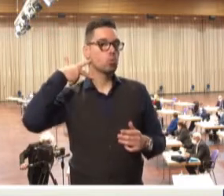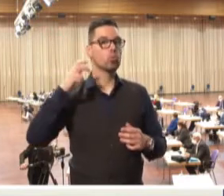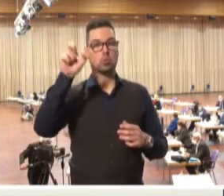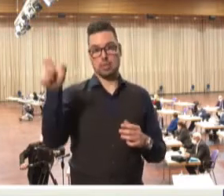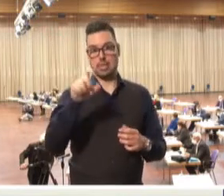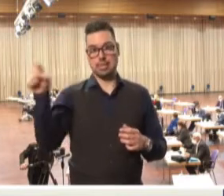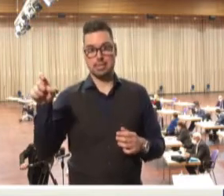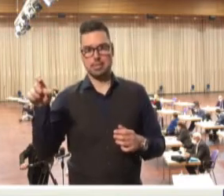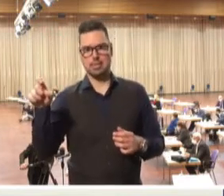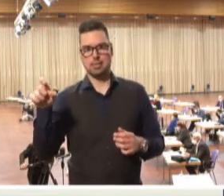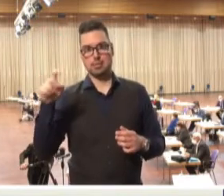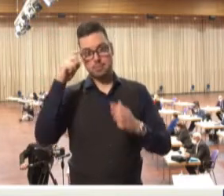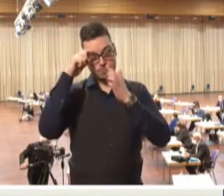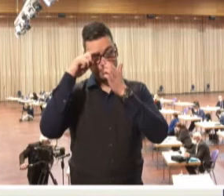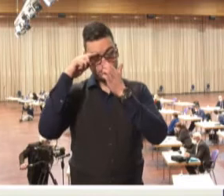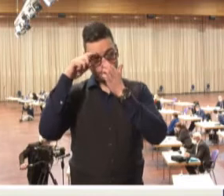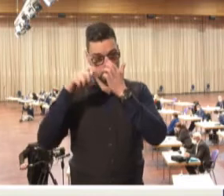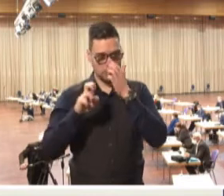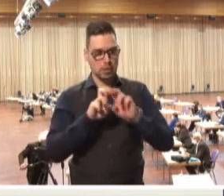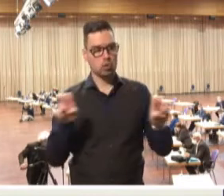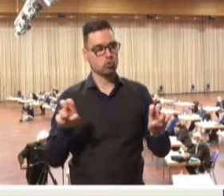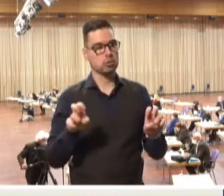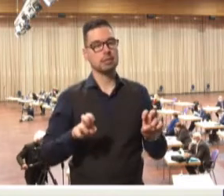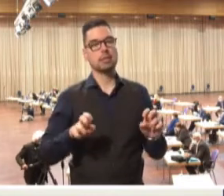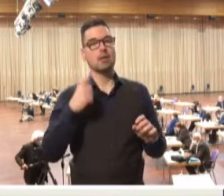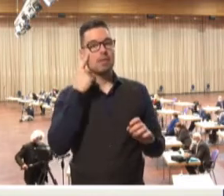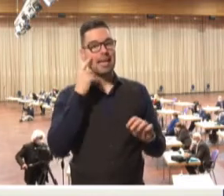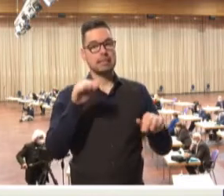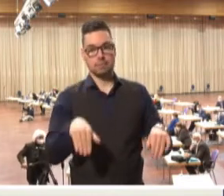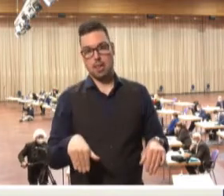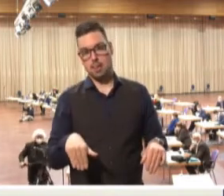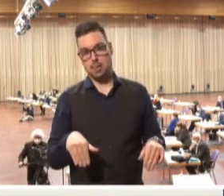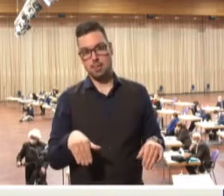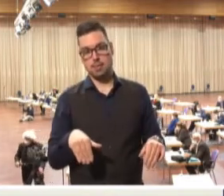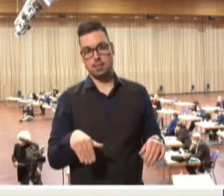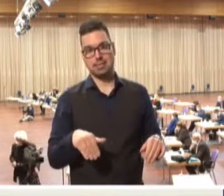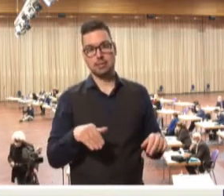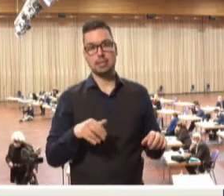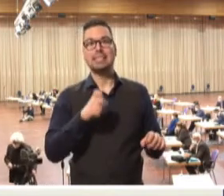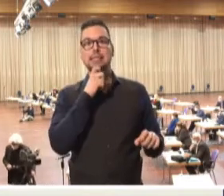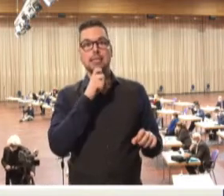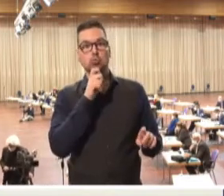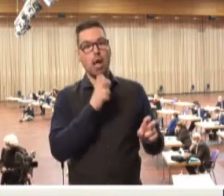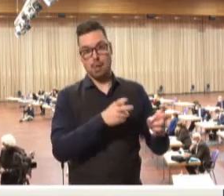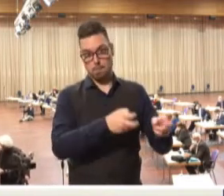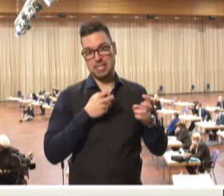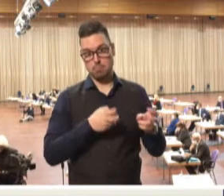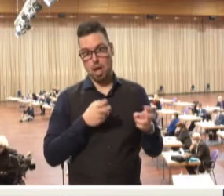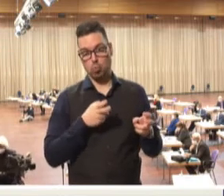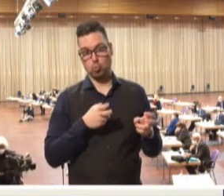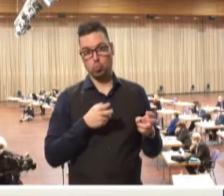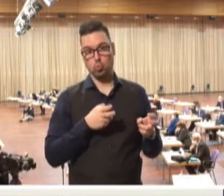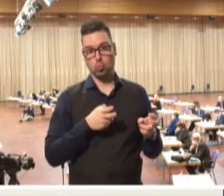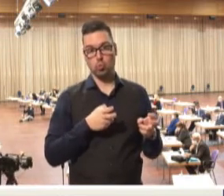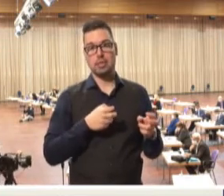die Einsetzung des Untersuchungsausschusses auslösenden Verdachtsfällen sexuellen Missbrauchs in der Kinder- und